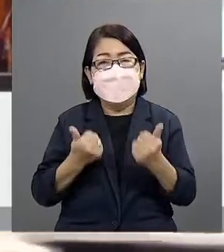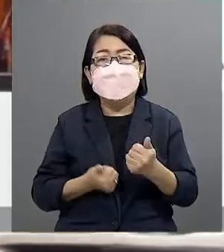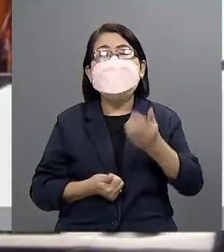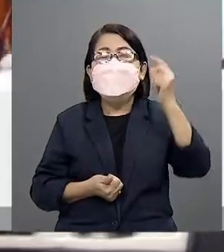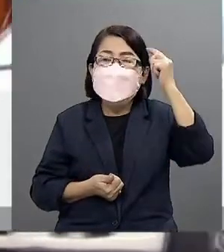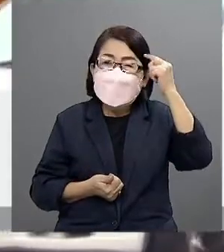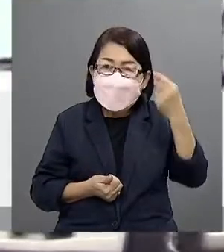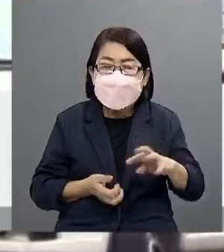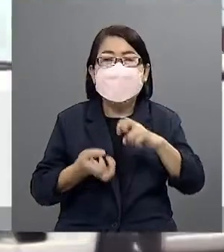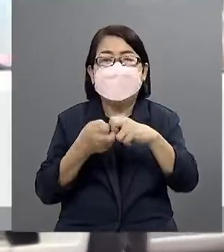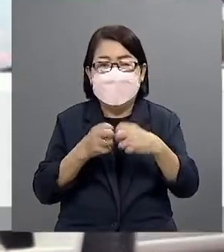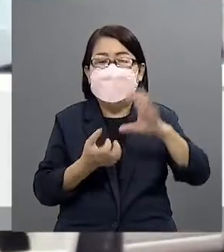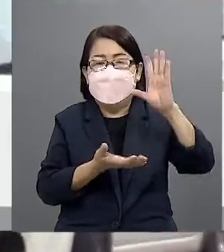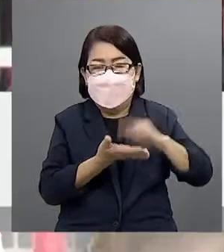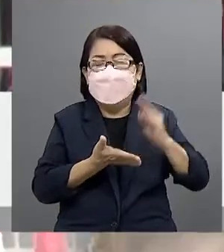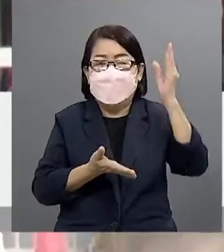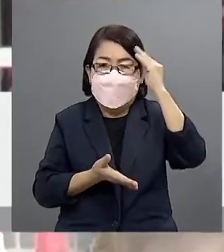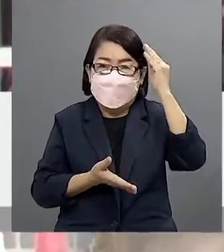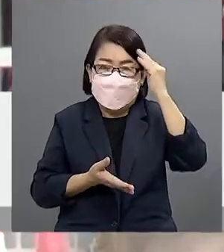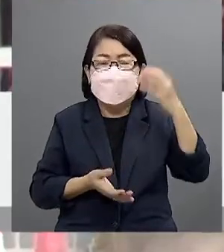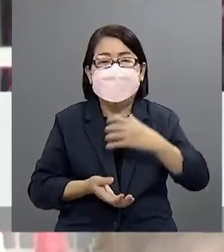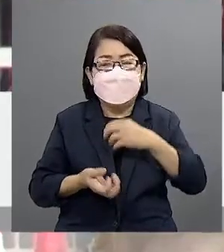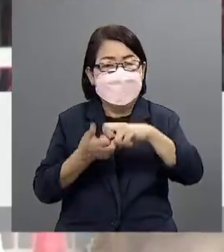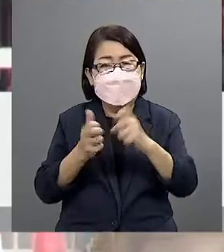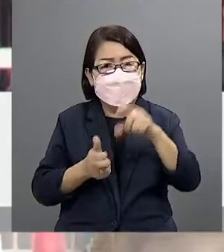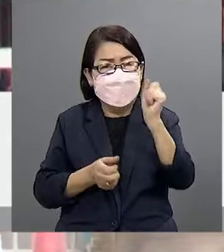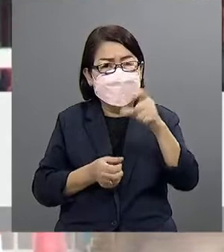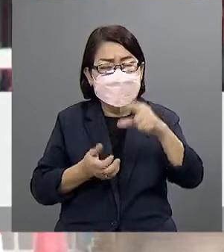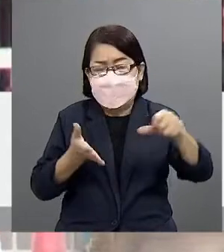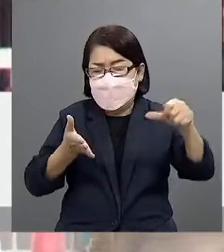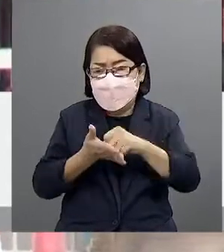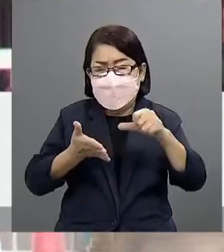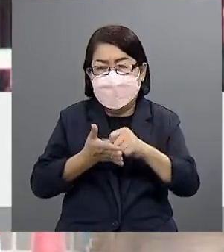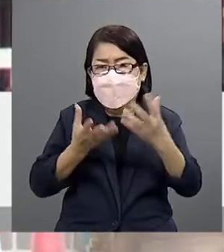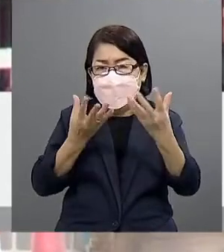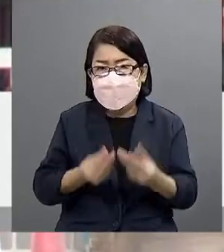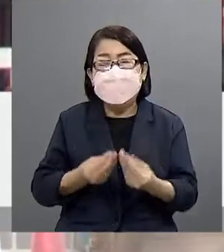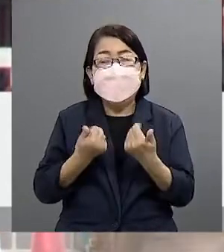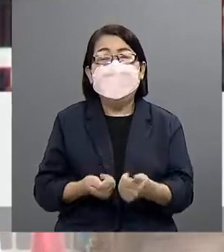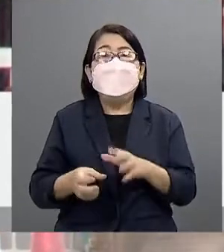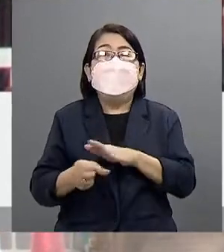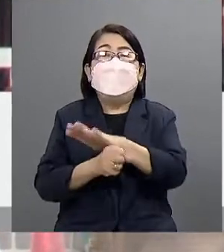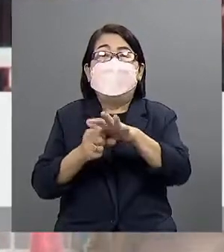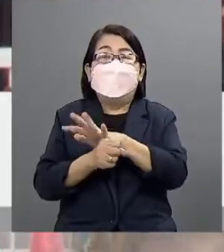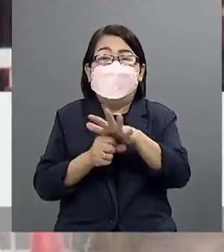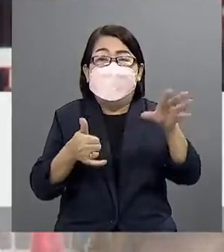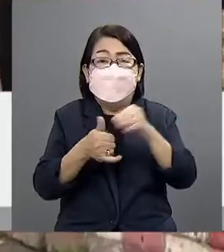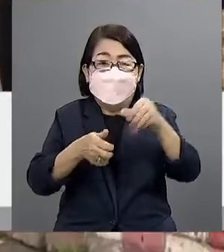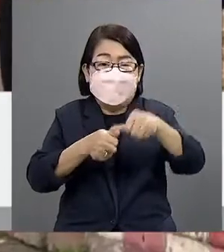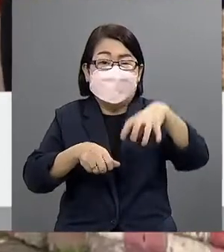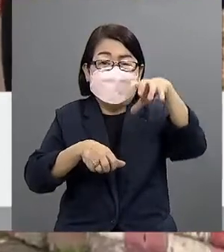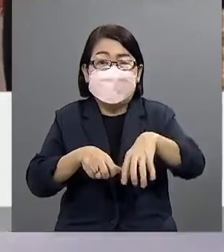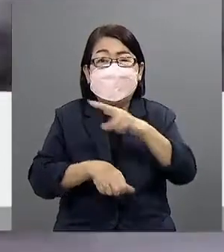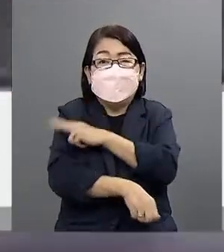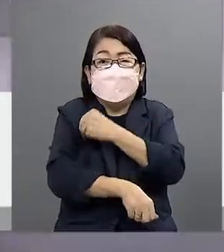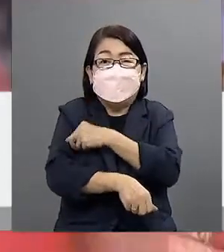คะก็รับปากว่าจะเร่งแก้ไขเรื่องที่เกิดขึ้นตอนนี้สถานการณ์การติดเชื้อในโรงพยาบาลมหาราชนครศรีธรรมราชเจ้